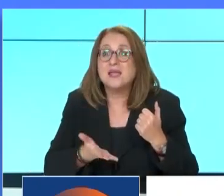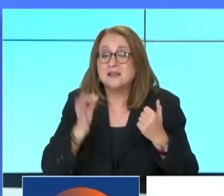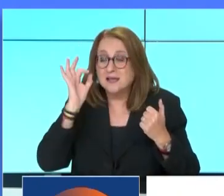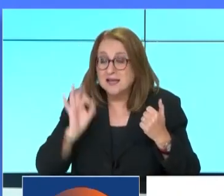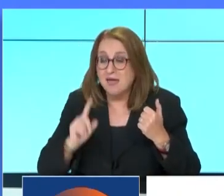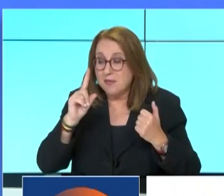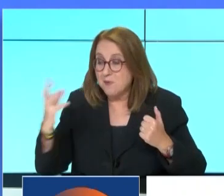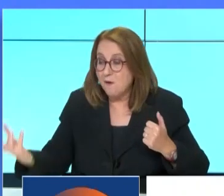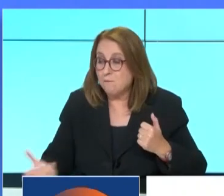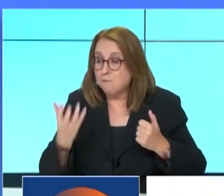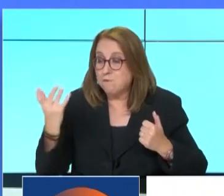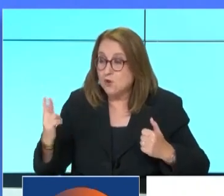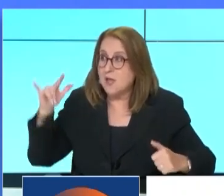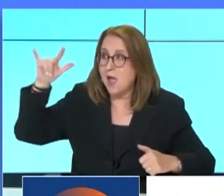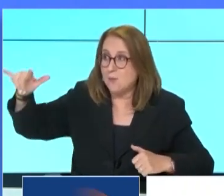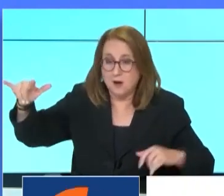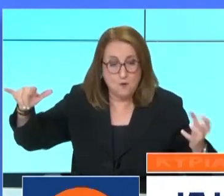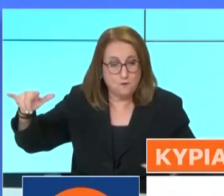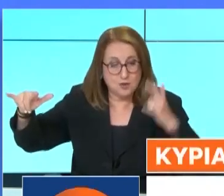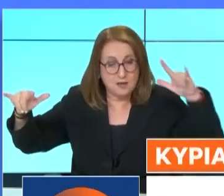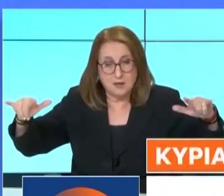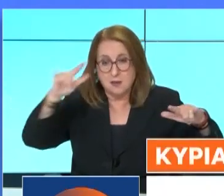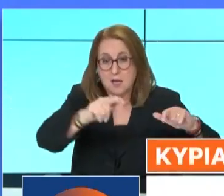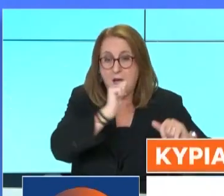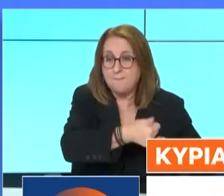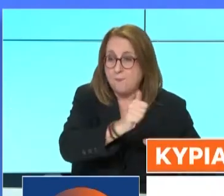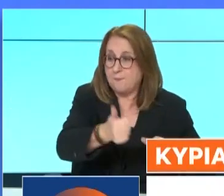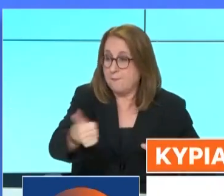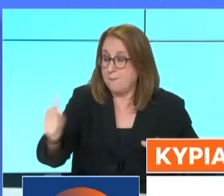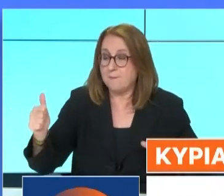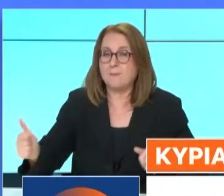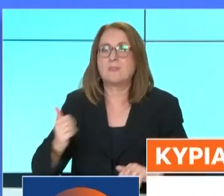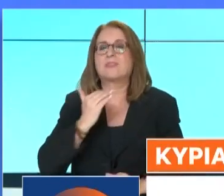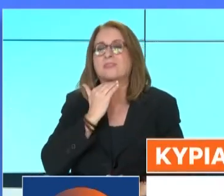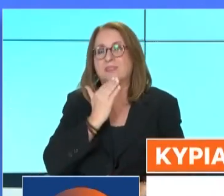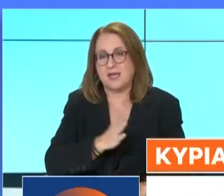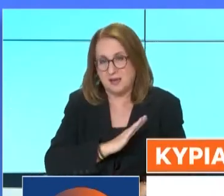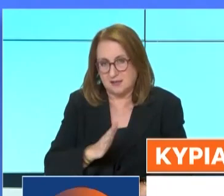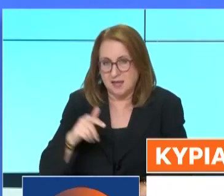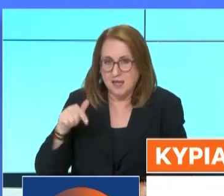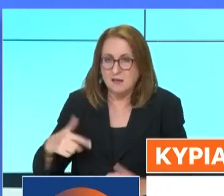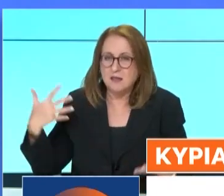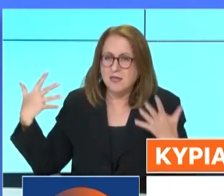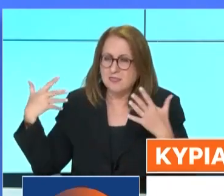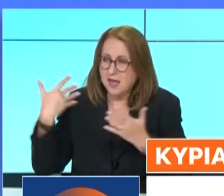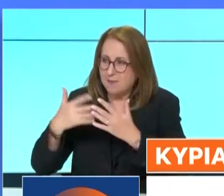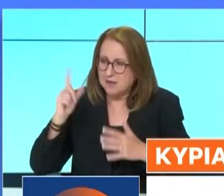μέτωπο, ειδικά σε συνθήκες όπως αυτές που αντιμετωπίσαμε τις τελευταίες 10 μέρες.